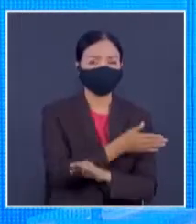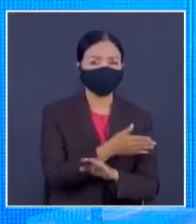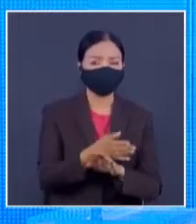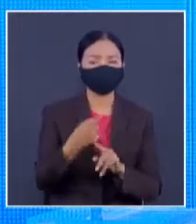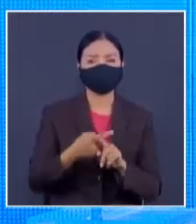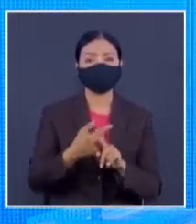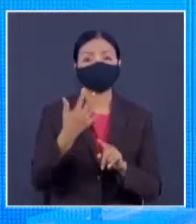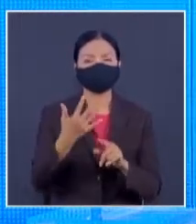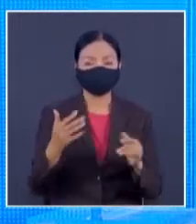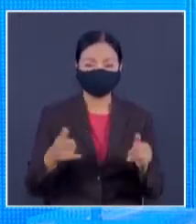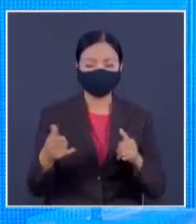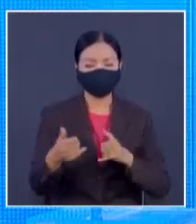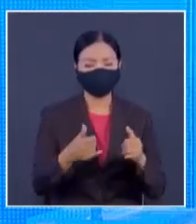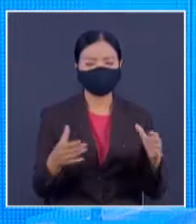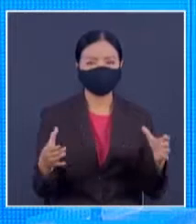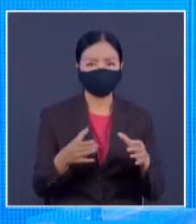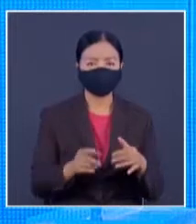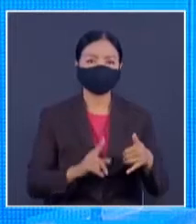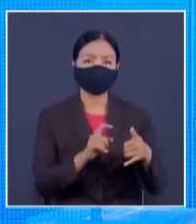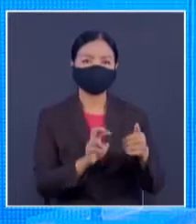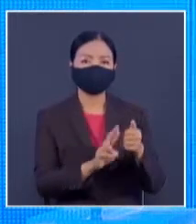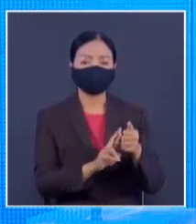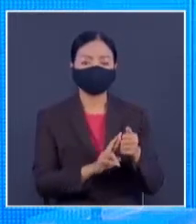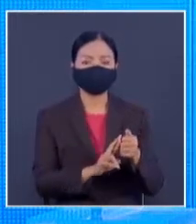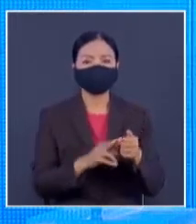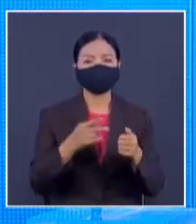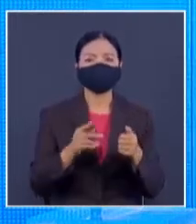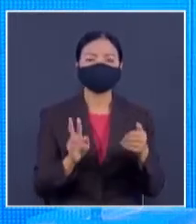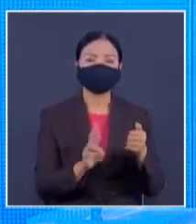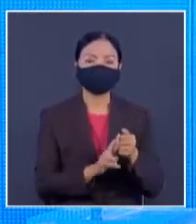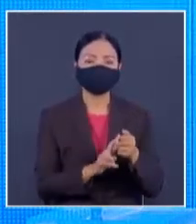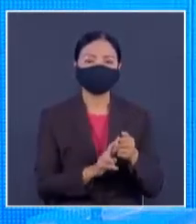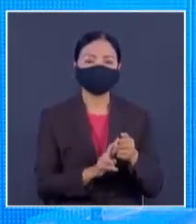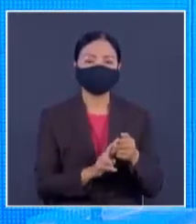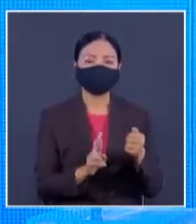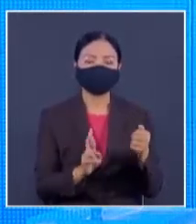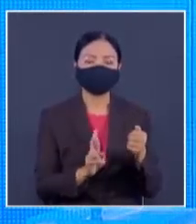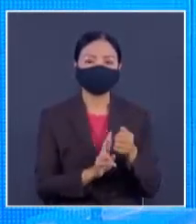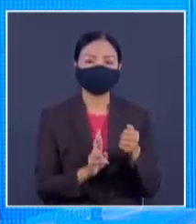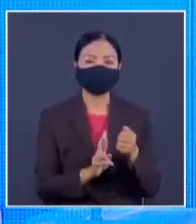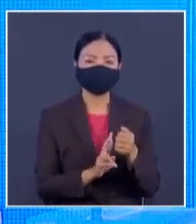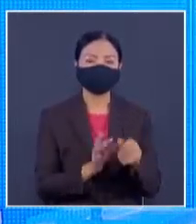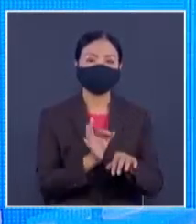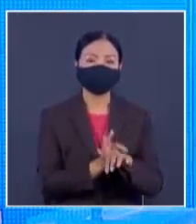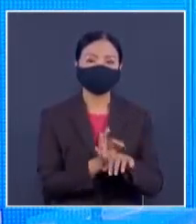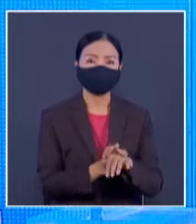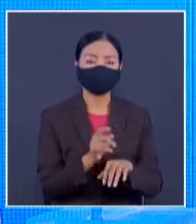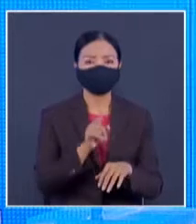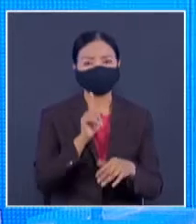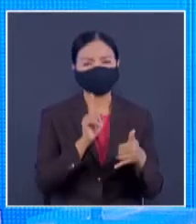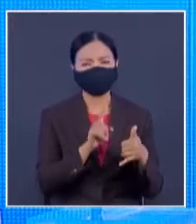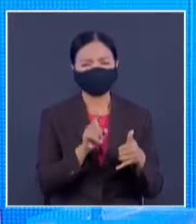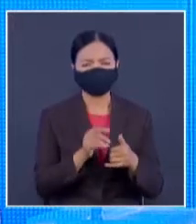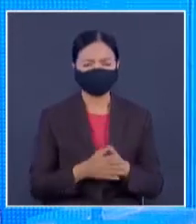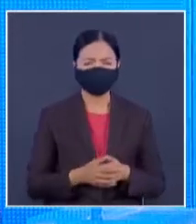ะฮะแล้วก็มีเรื่องของการถามบิ๊กป้อมว่าเอ๊ะตกลงว่าความร้าวภายในพรรคเนี่ยมันประสานกันได้ดีขึ้นแล้วหรือยังนะ